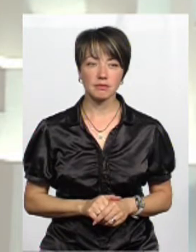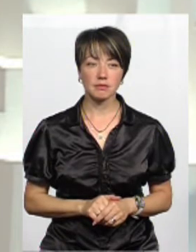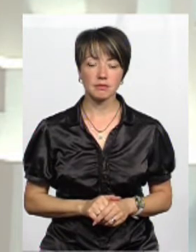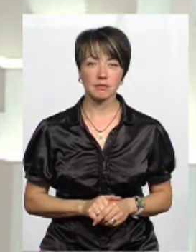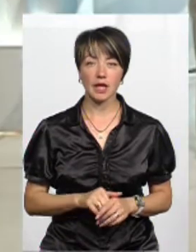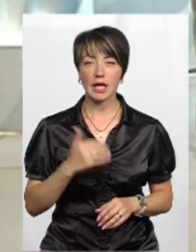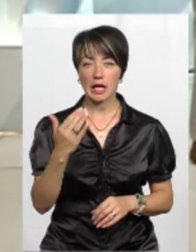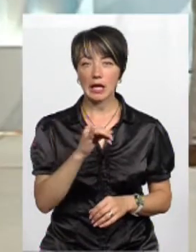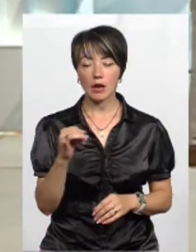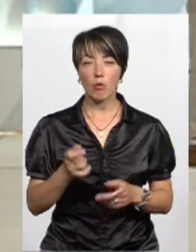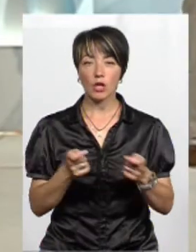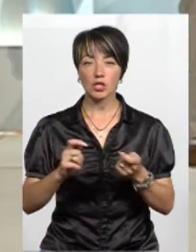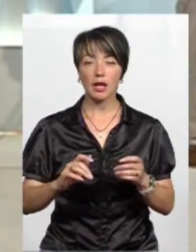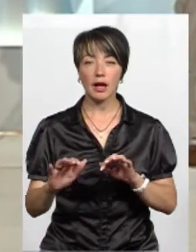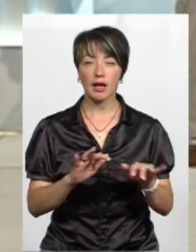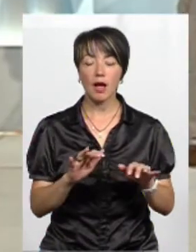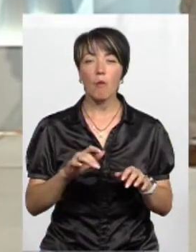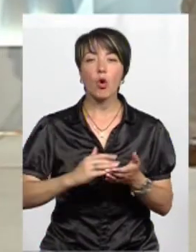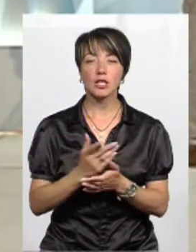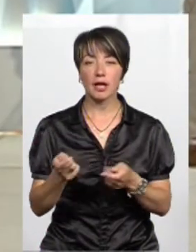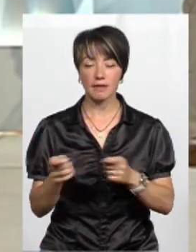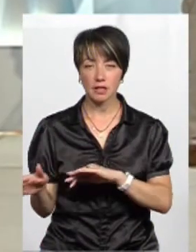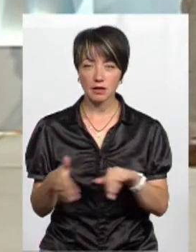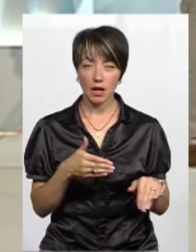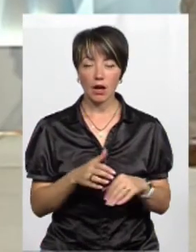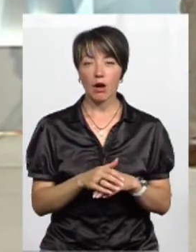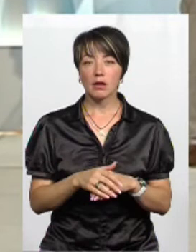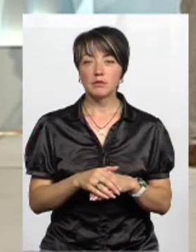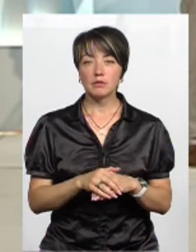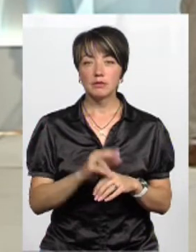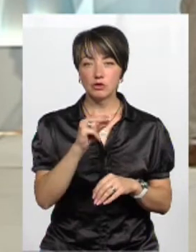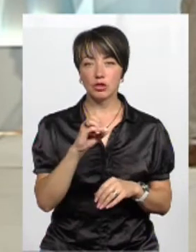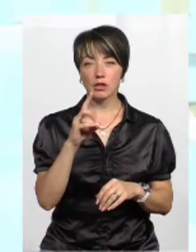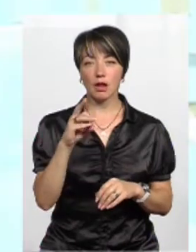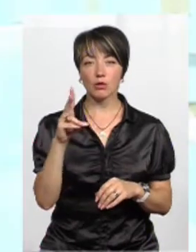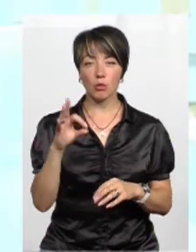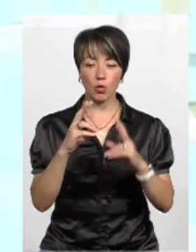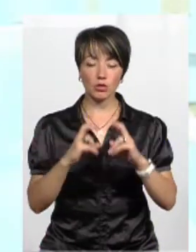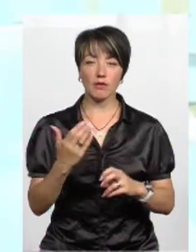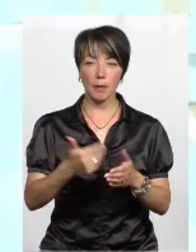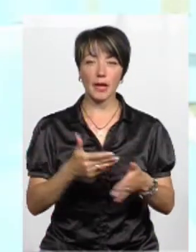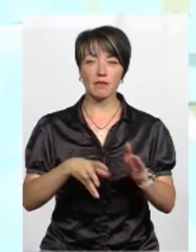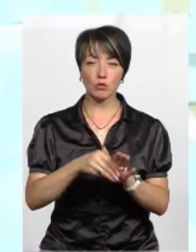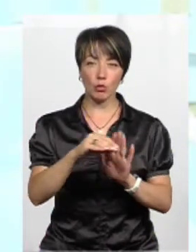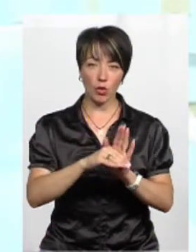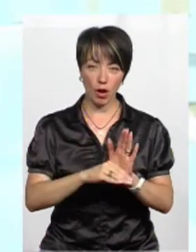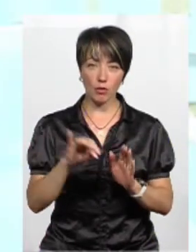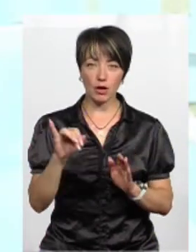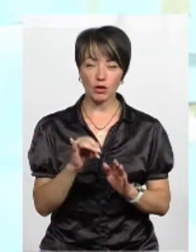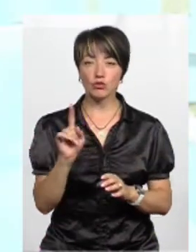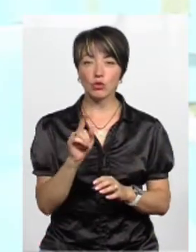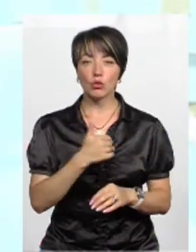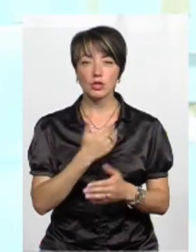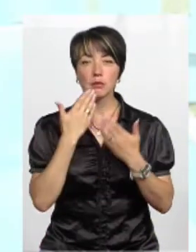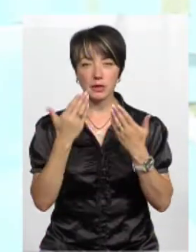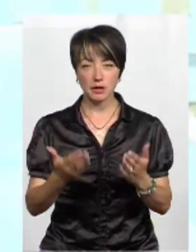керівництво. Координатор руху «Центру UA» і руху «Чесно» Олег Черненко проаналізував вашу передвиборчу програму і от про